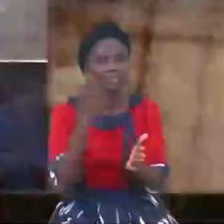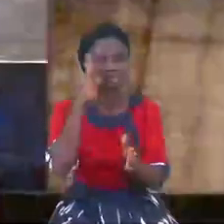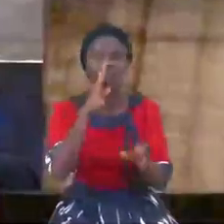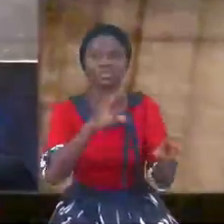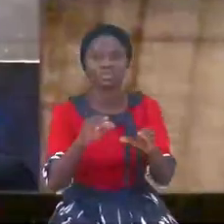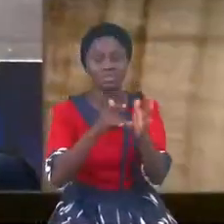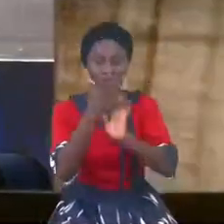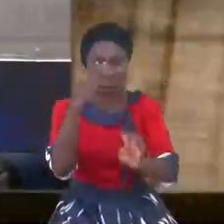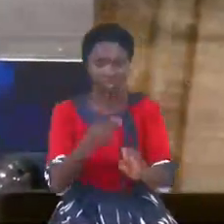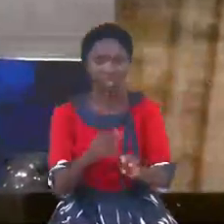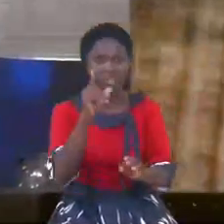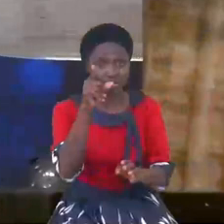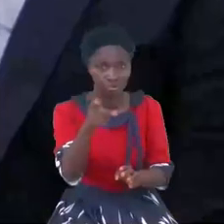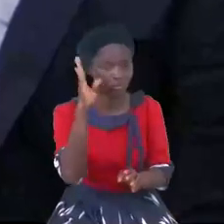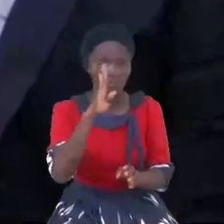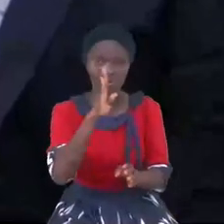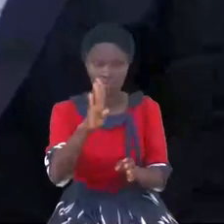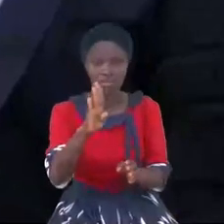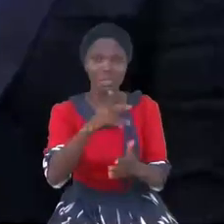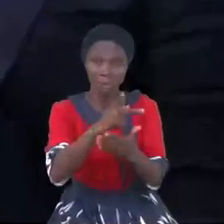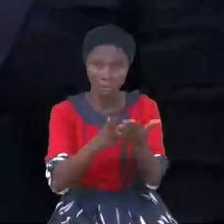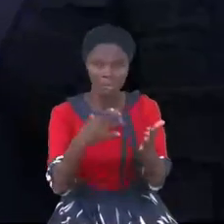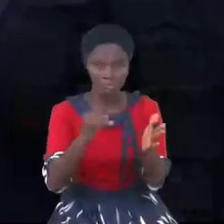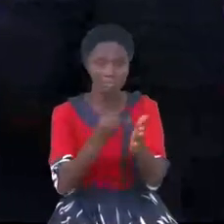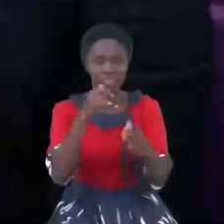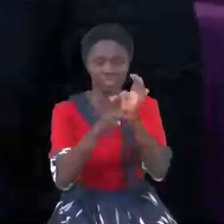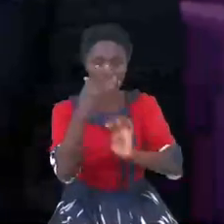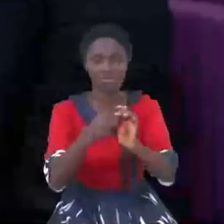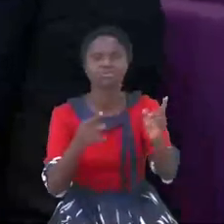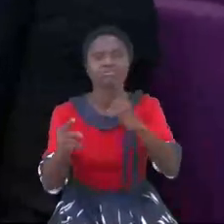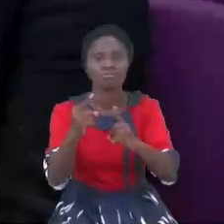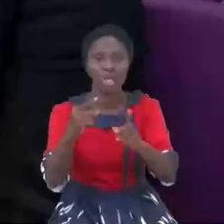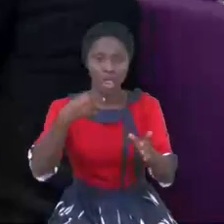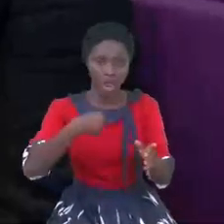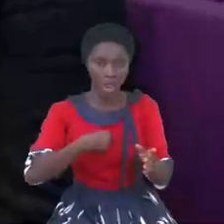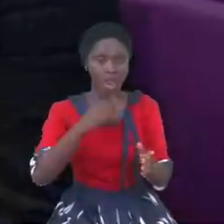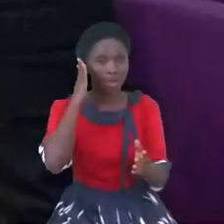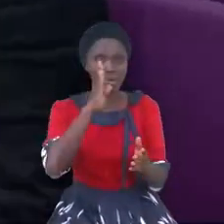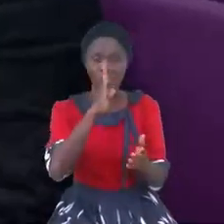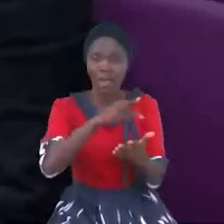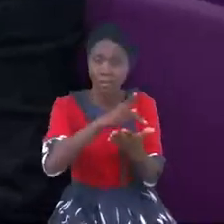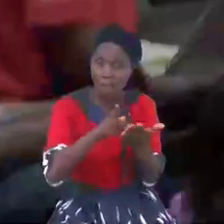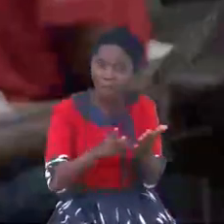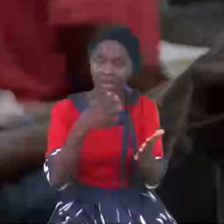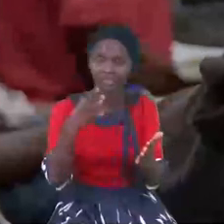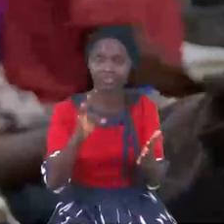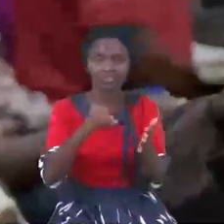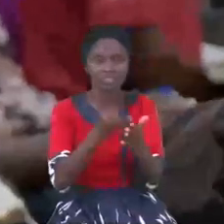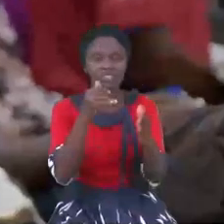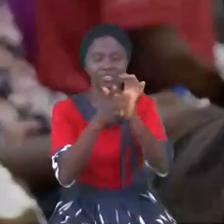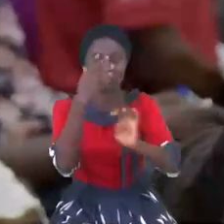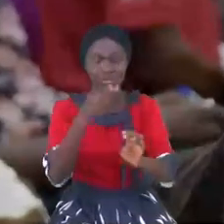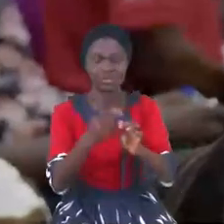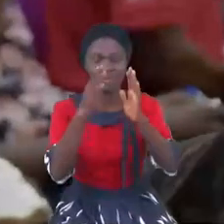en ferez partie. J'en ferai partie. J'en ferai partie. Puisse le